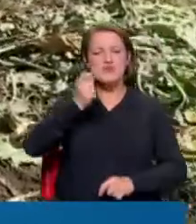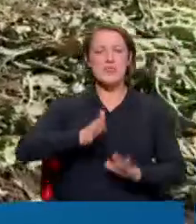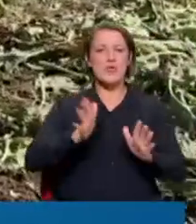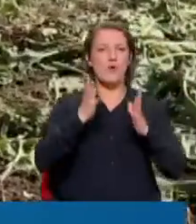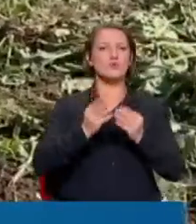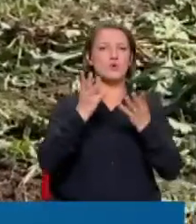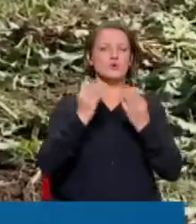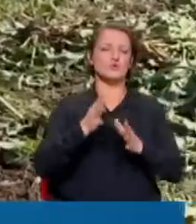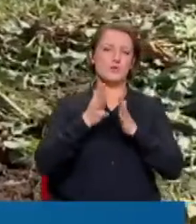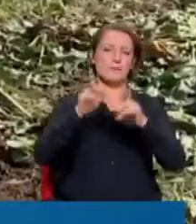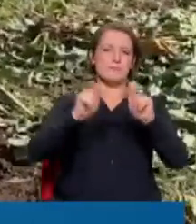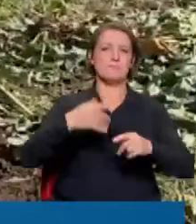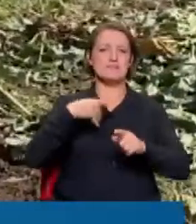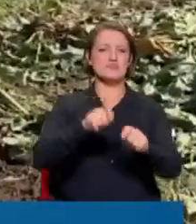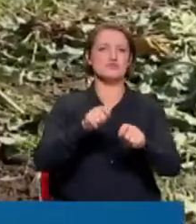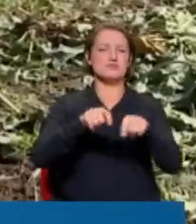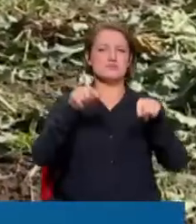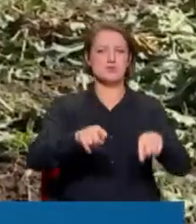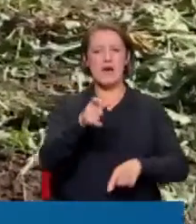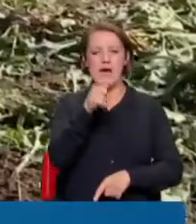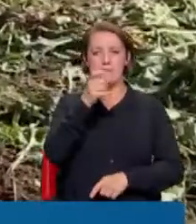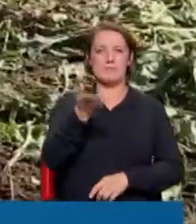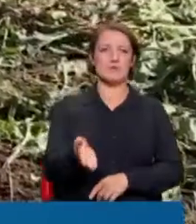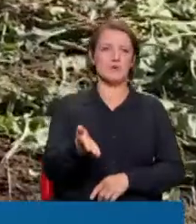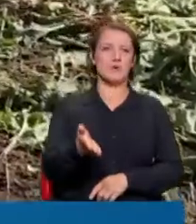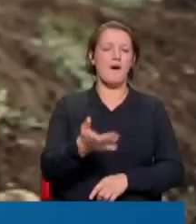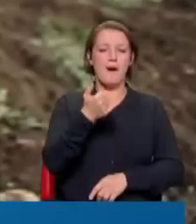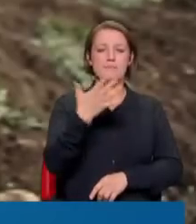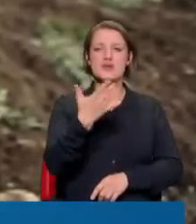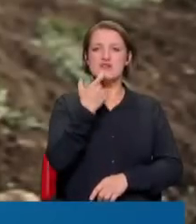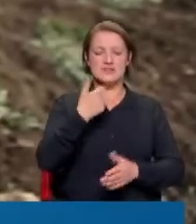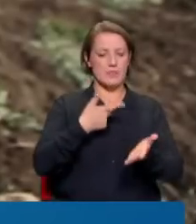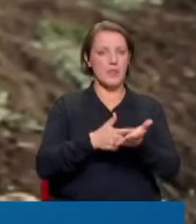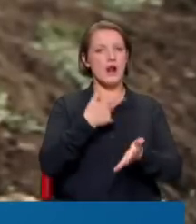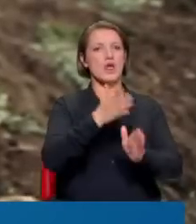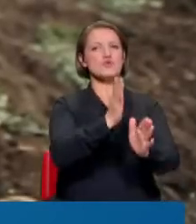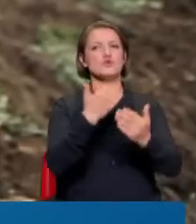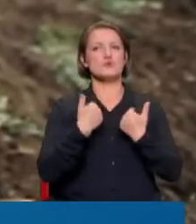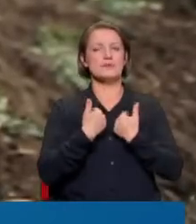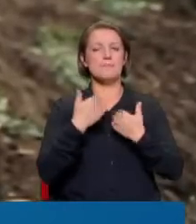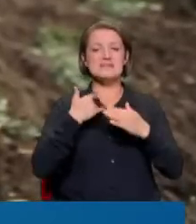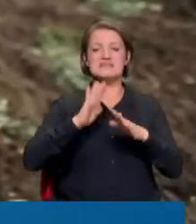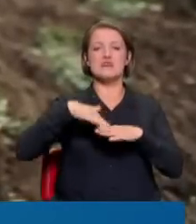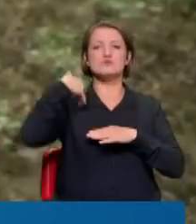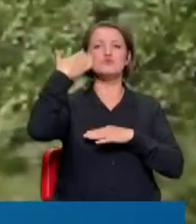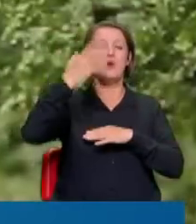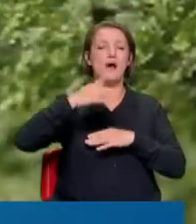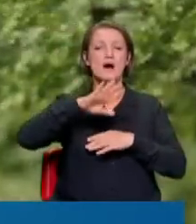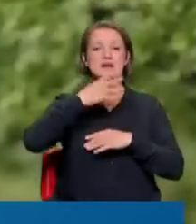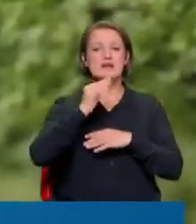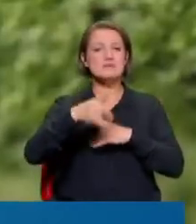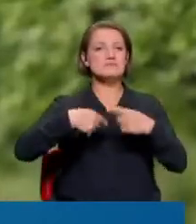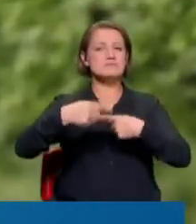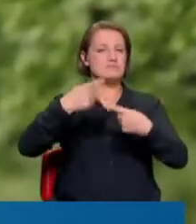olursa olsun üreteceğiz bu bizim işimiz ekmeğimiz 65 yaşında tarlaya gidiyorum bizden sonraki hangi kuşak tarlaya